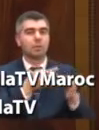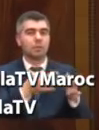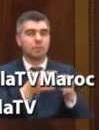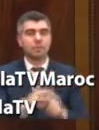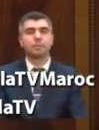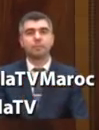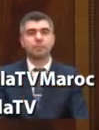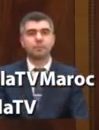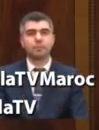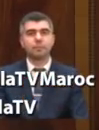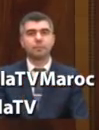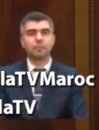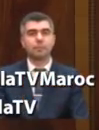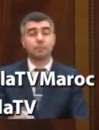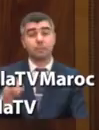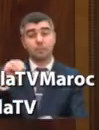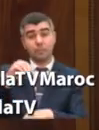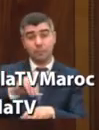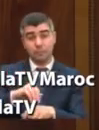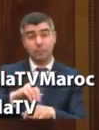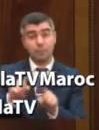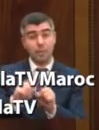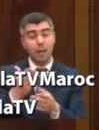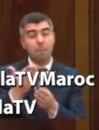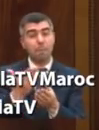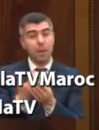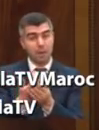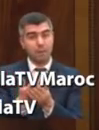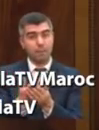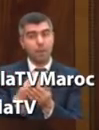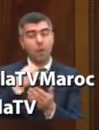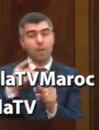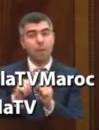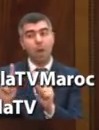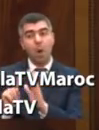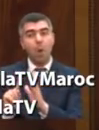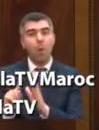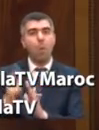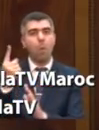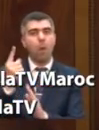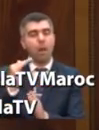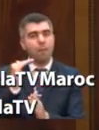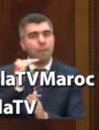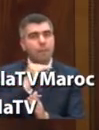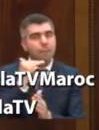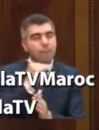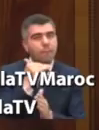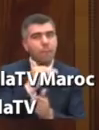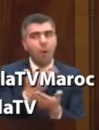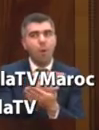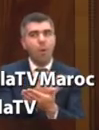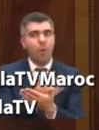مجدداً لكي تسترد هذه القضية مكانتها كقضية ذات أولوية قصوى، قضية